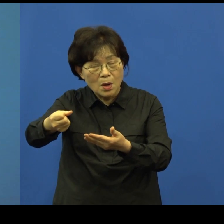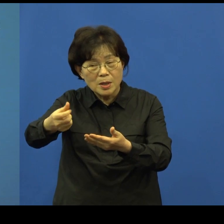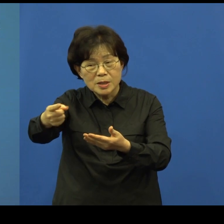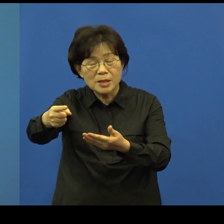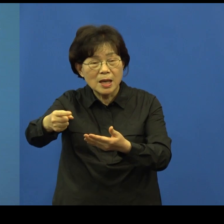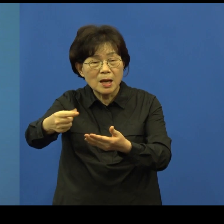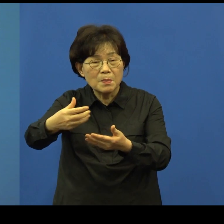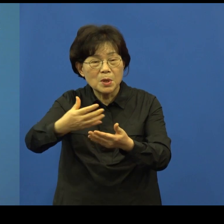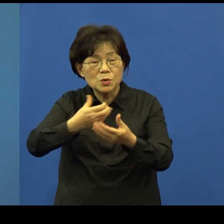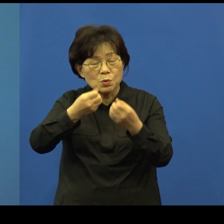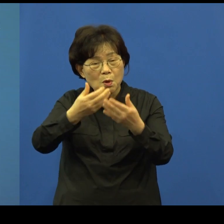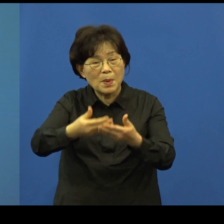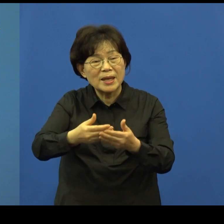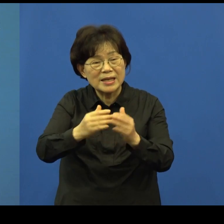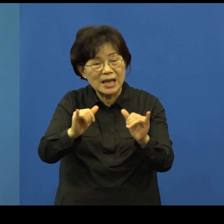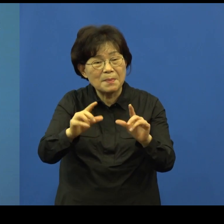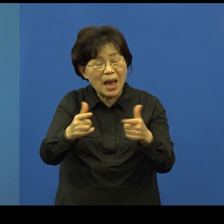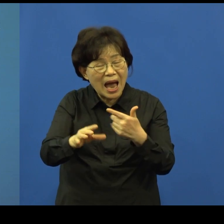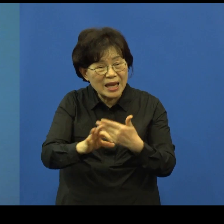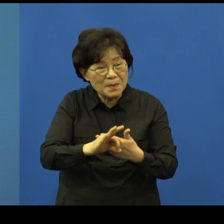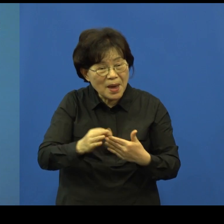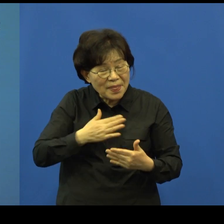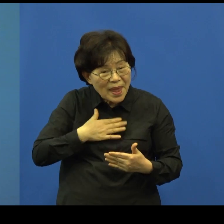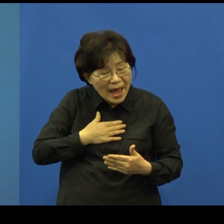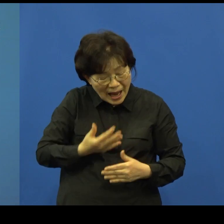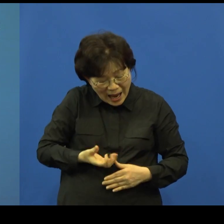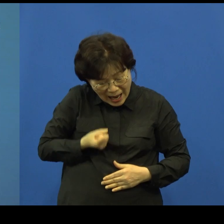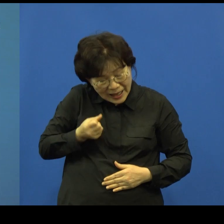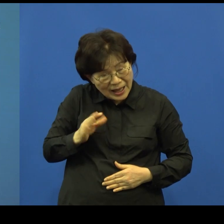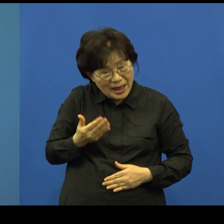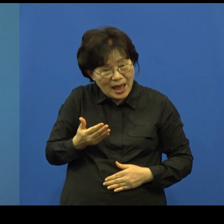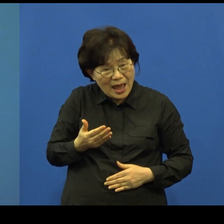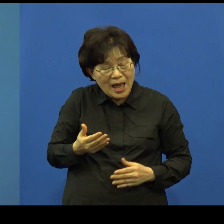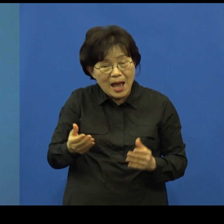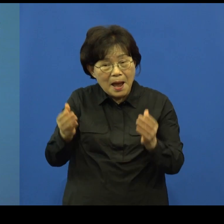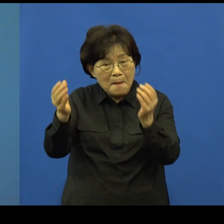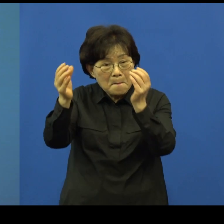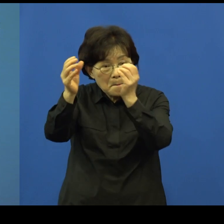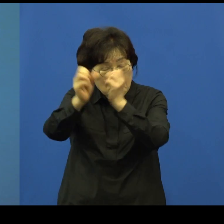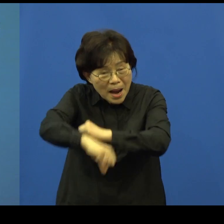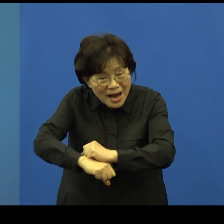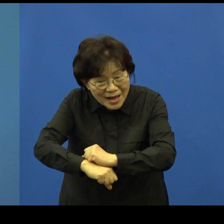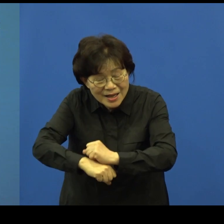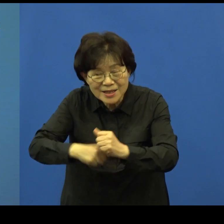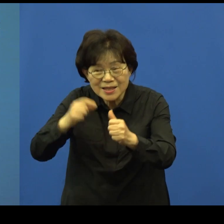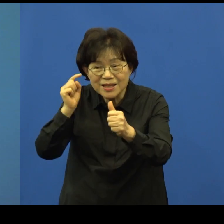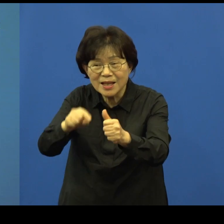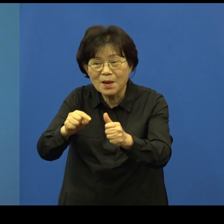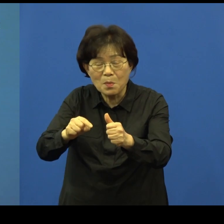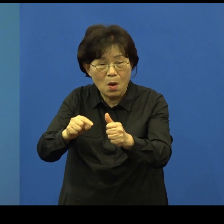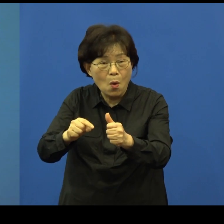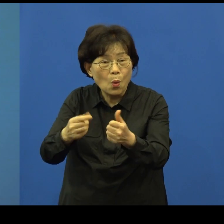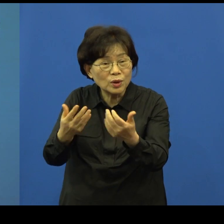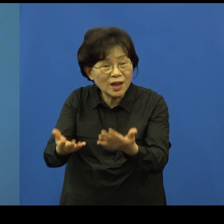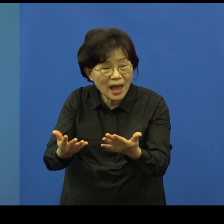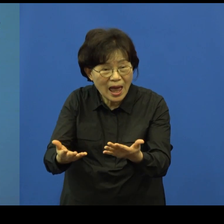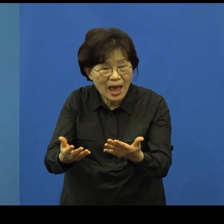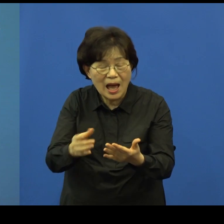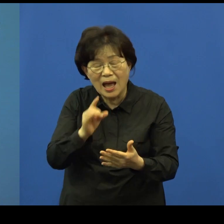거예요. 근데 망할지어다 했는데 그 망할 기회는 다시 돌아오면 큰일 나는 거잖아요.